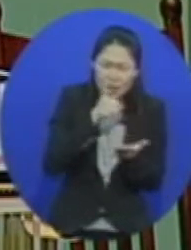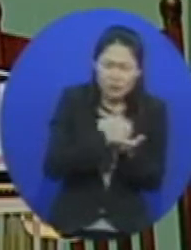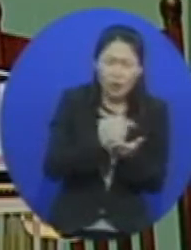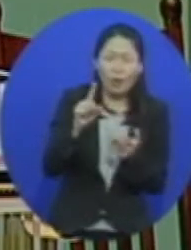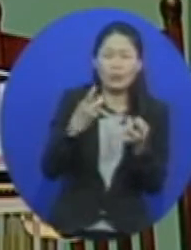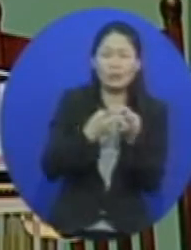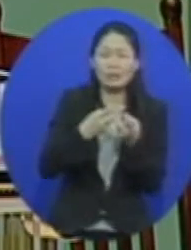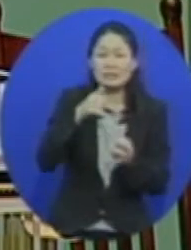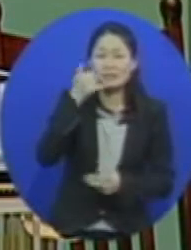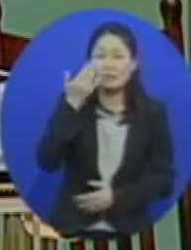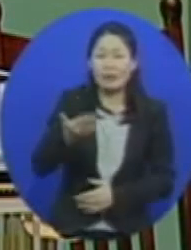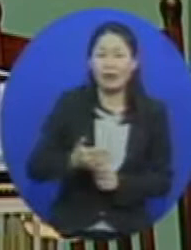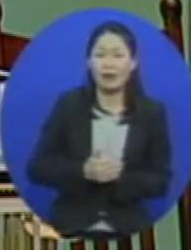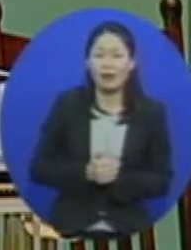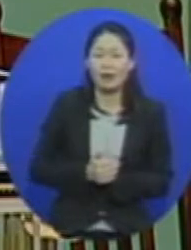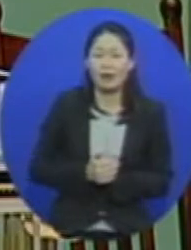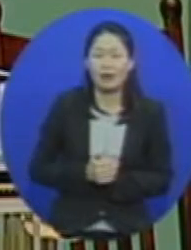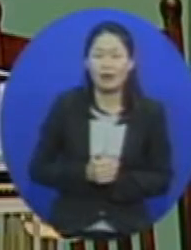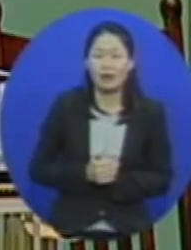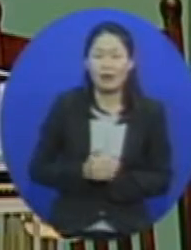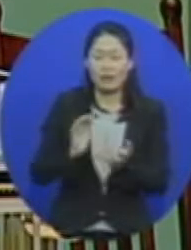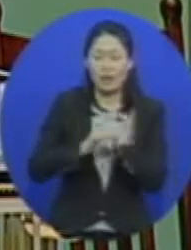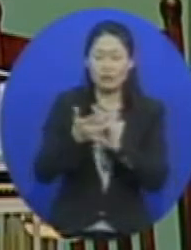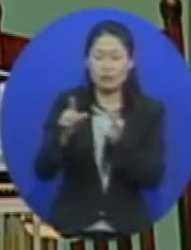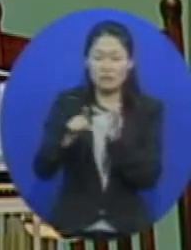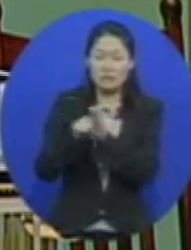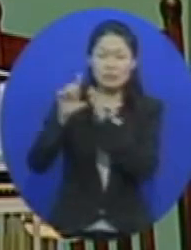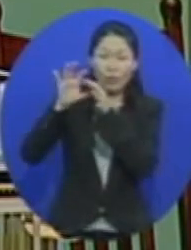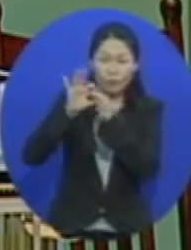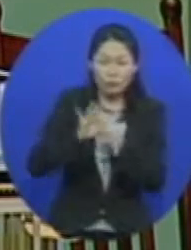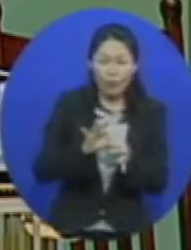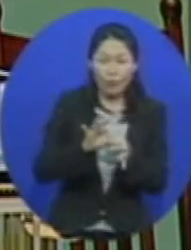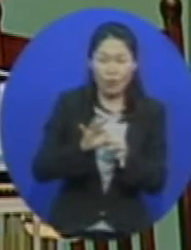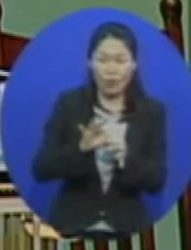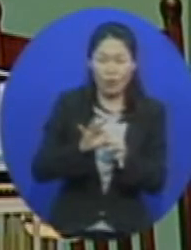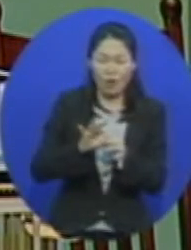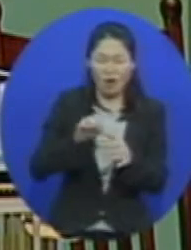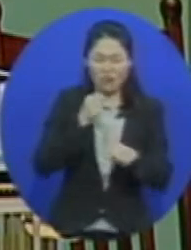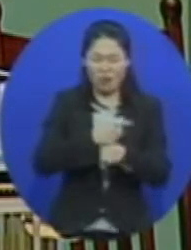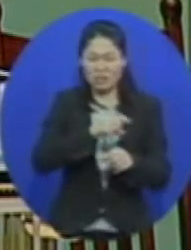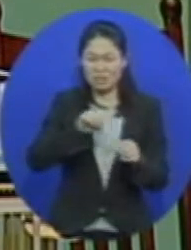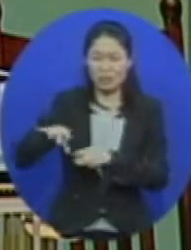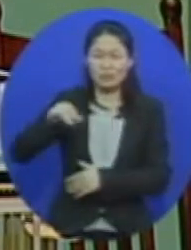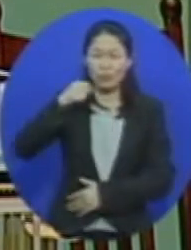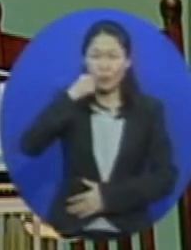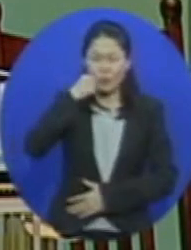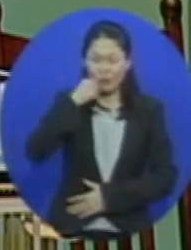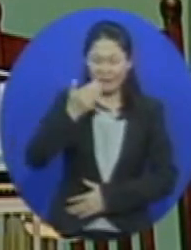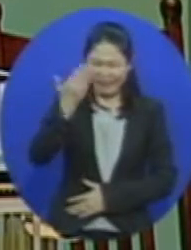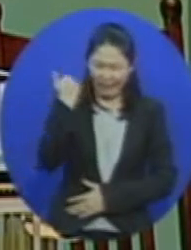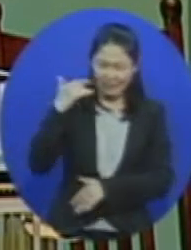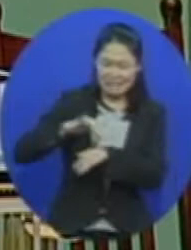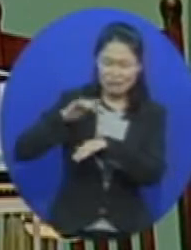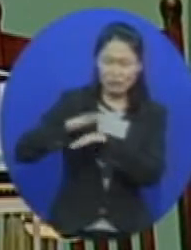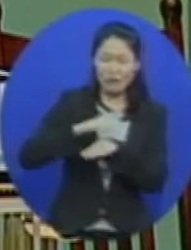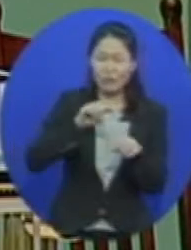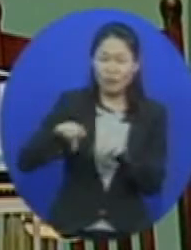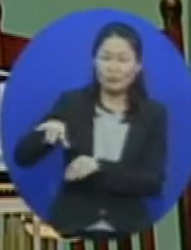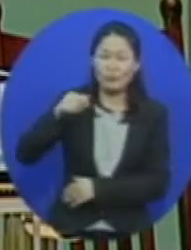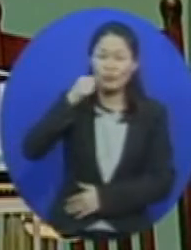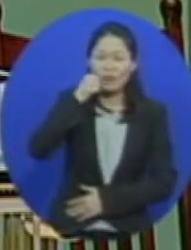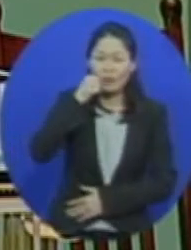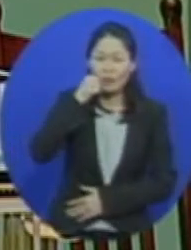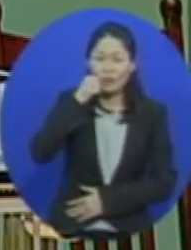있을 수가 있어요 예수를 믿으면서도 성질 버리지 못하고 옛날 습관 버리지 못하고